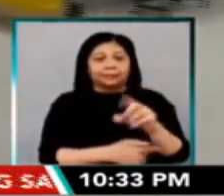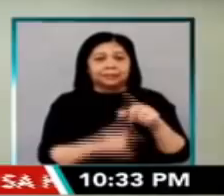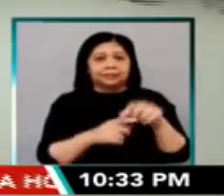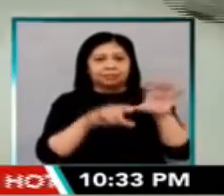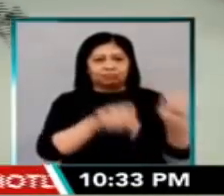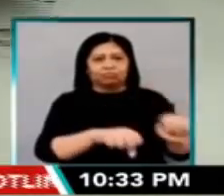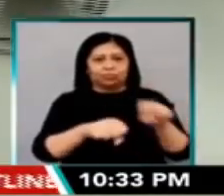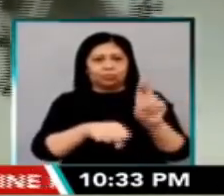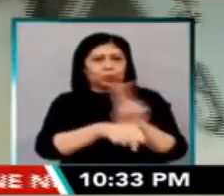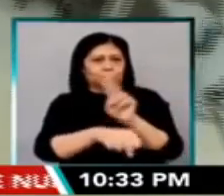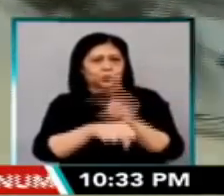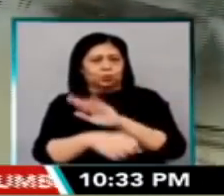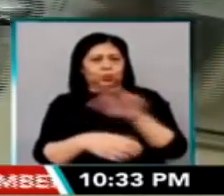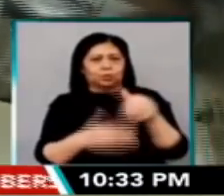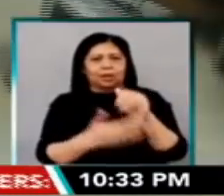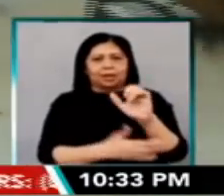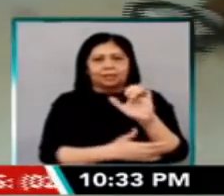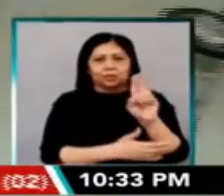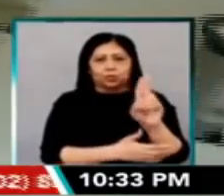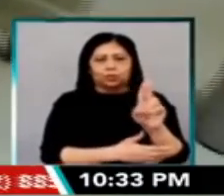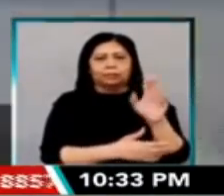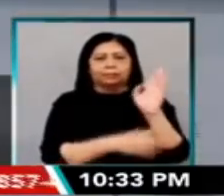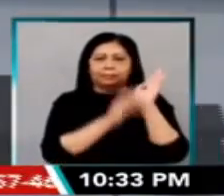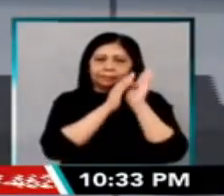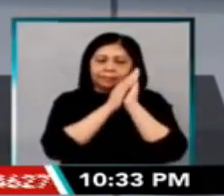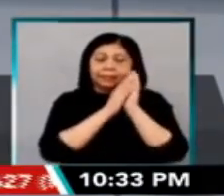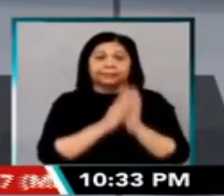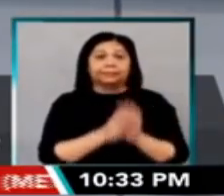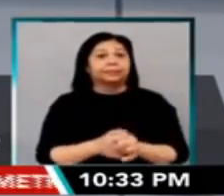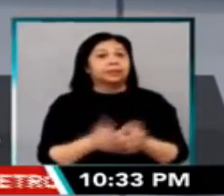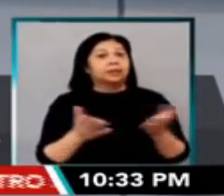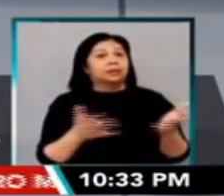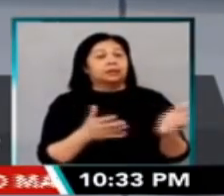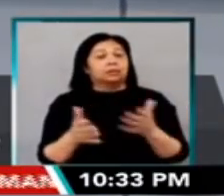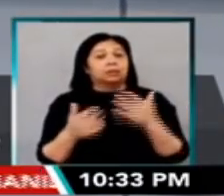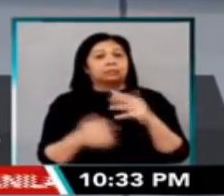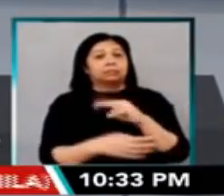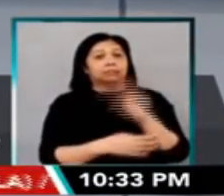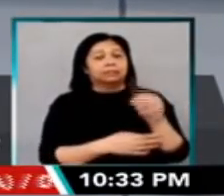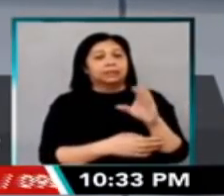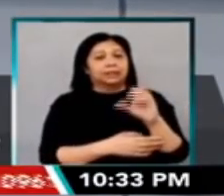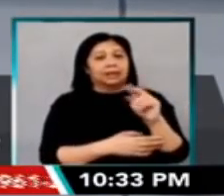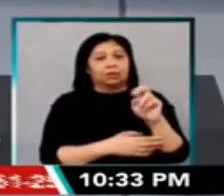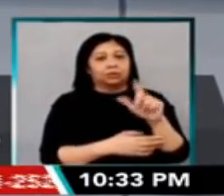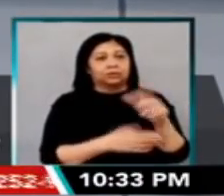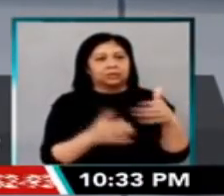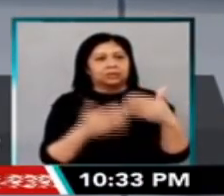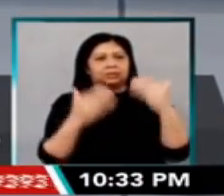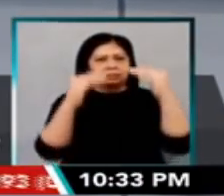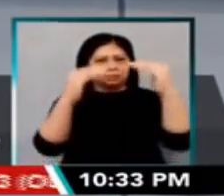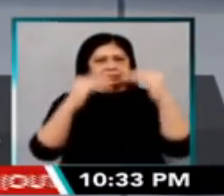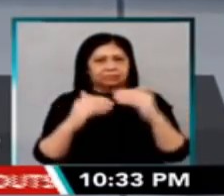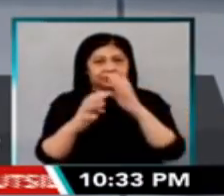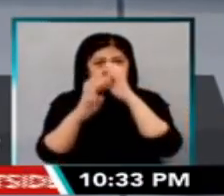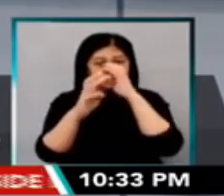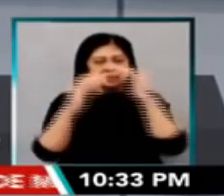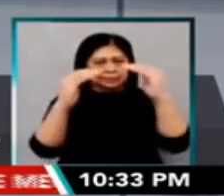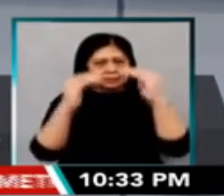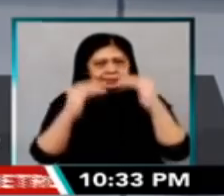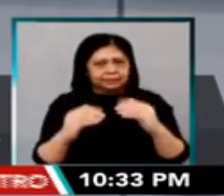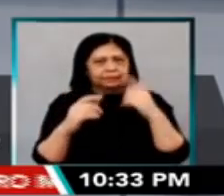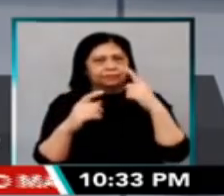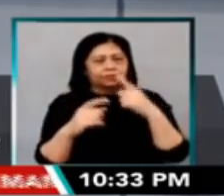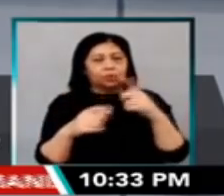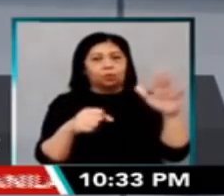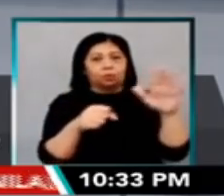mga ICU bed. Samantala, gusto naman ng Metro Manila Council na luwagan ang restriction para sa mga fully